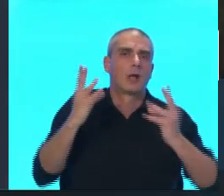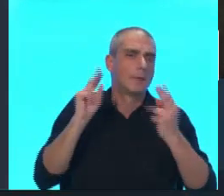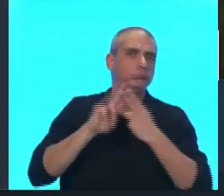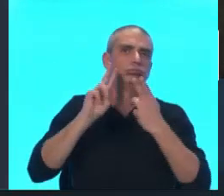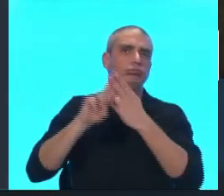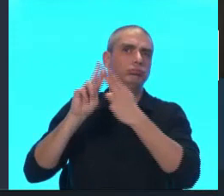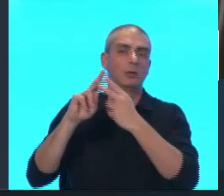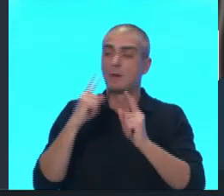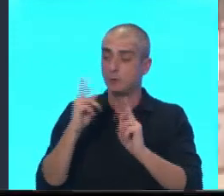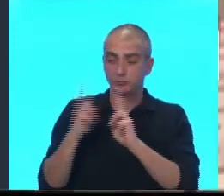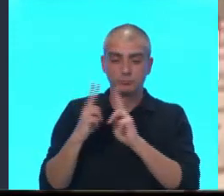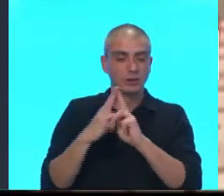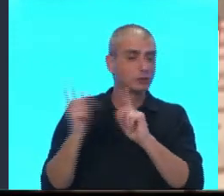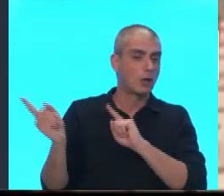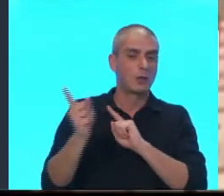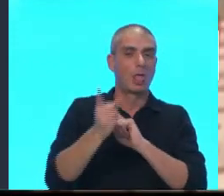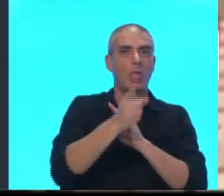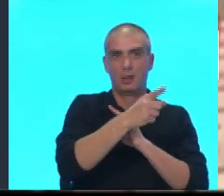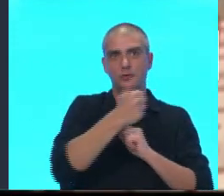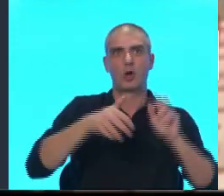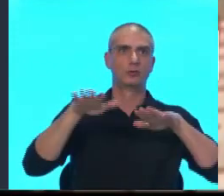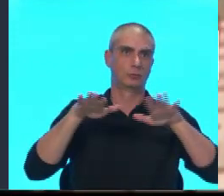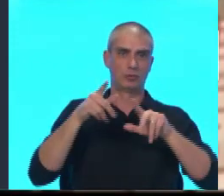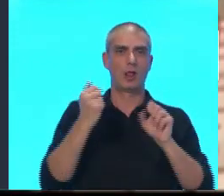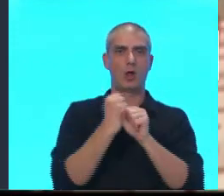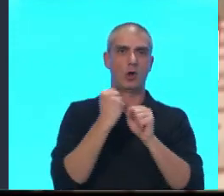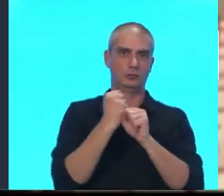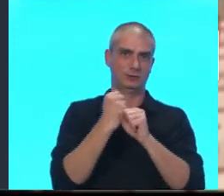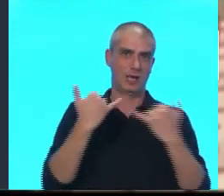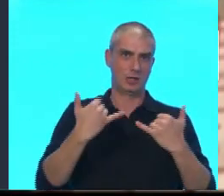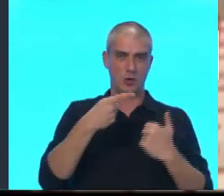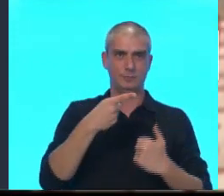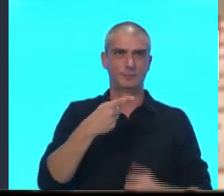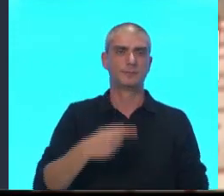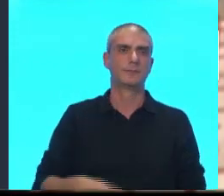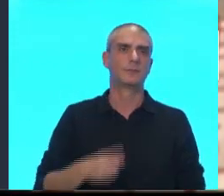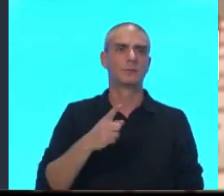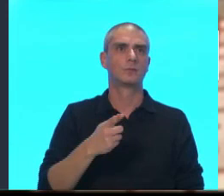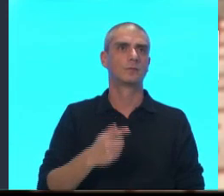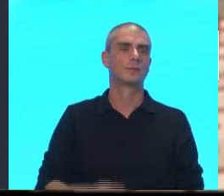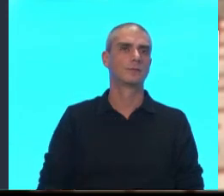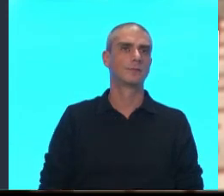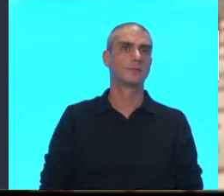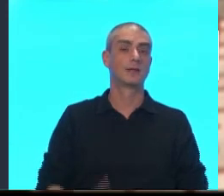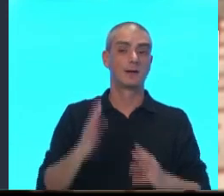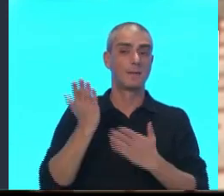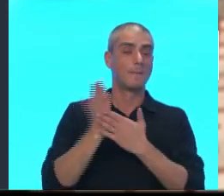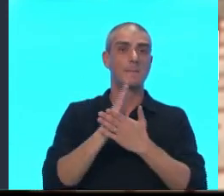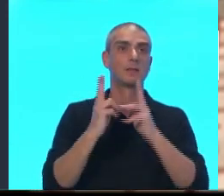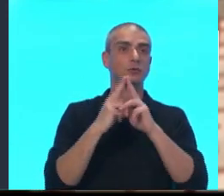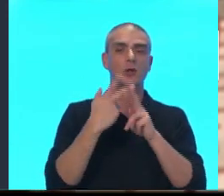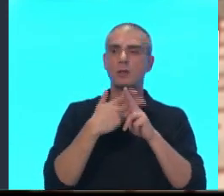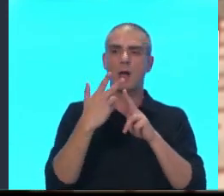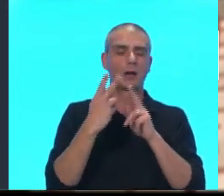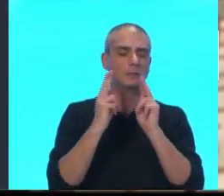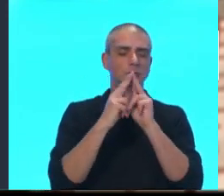אל גב, פגישות מדיניות שראש הממשלה נתניהו מקיים כאן בדבוס. מוזר אגב שבין הפגישות האלה הייתה רק איזושהי